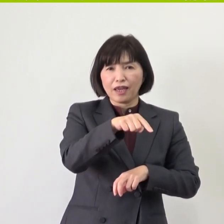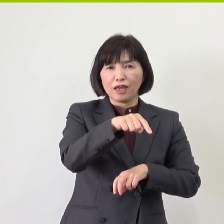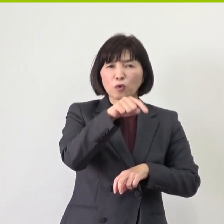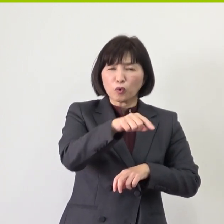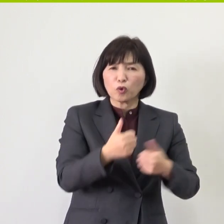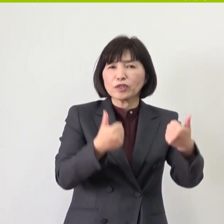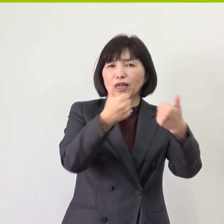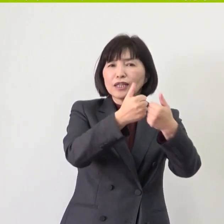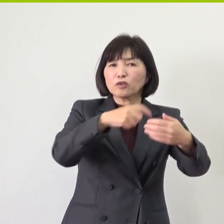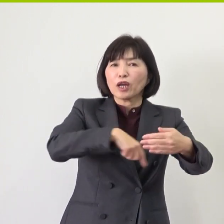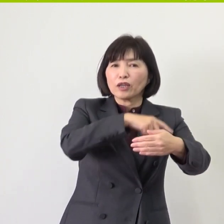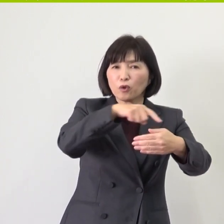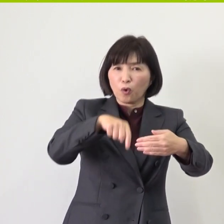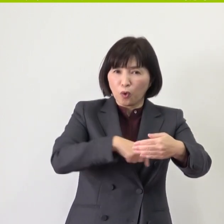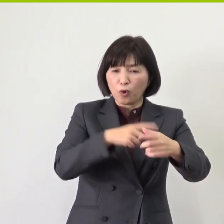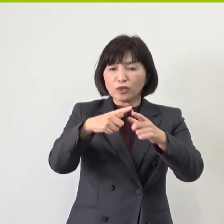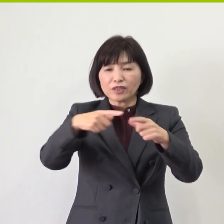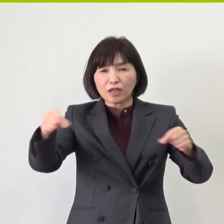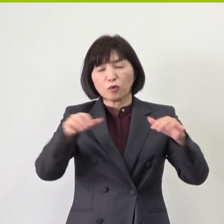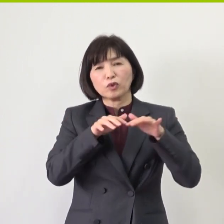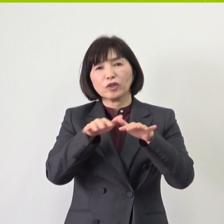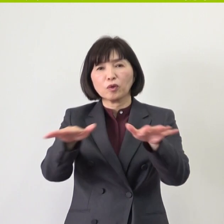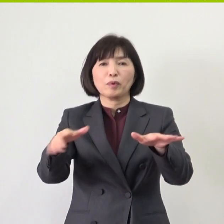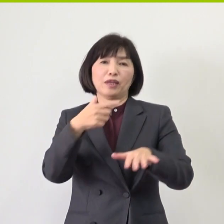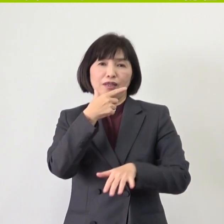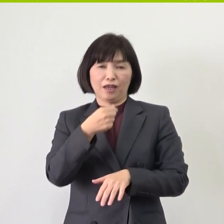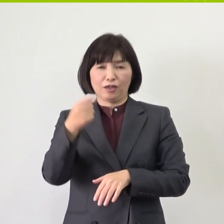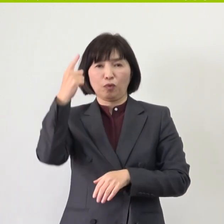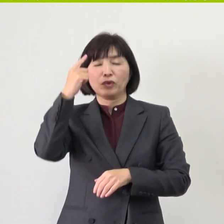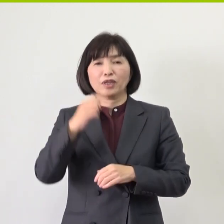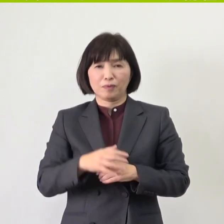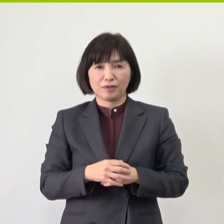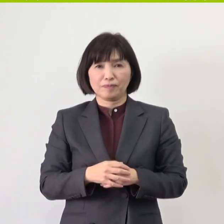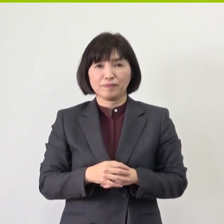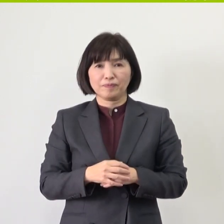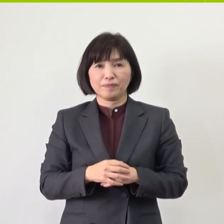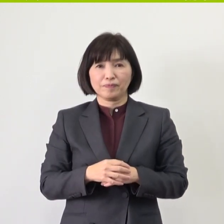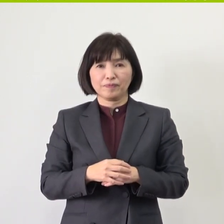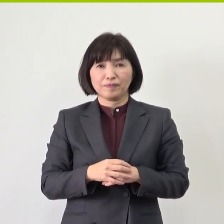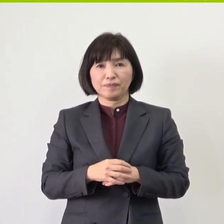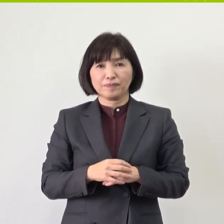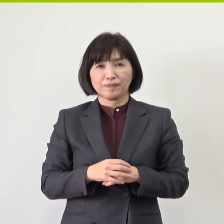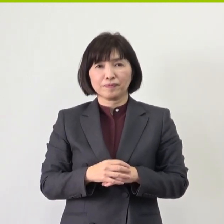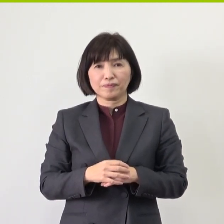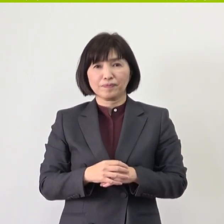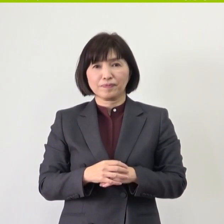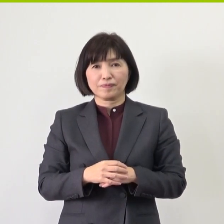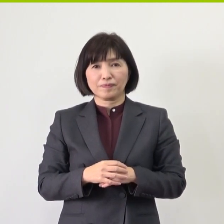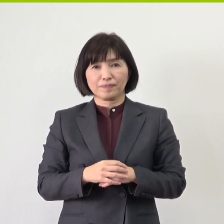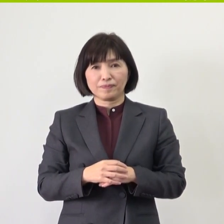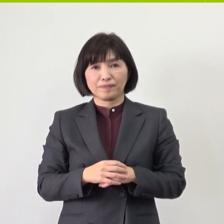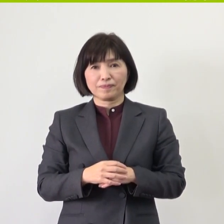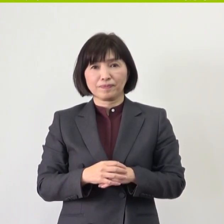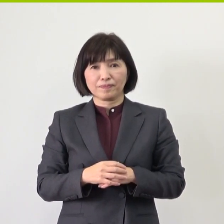をしっかりと全国にも広げていきたい、そんな意欲を持った取り組みでございます。